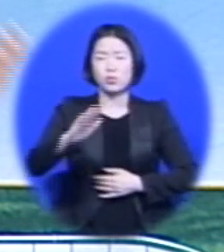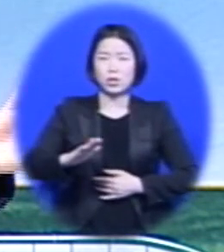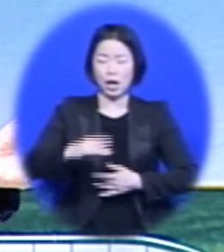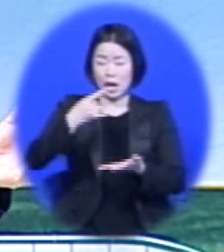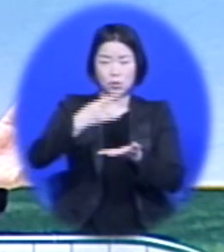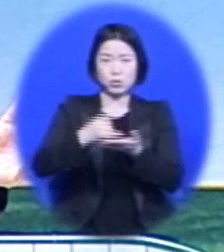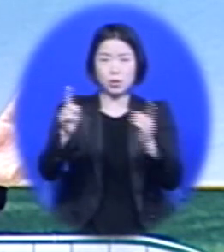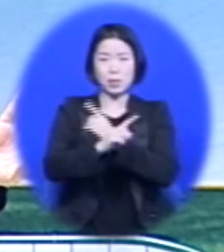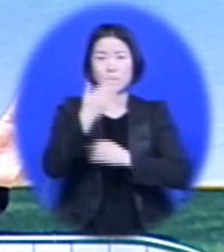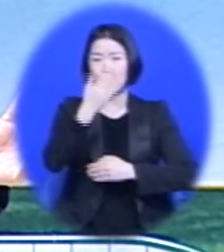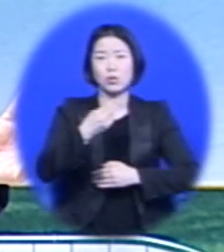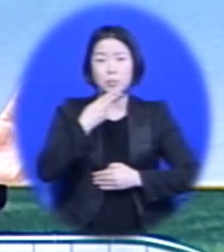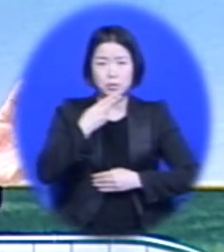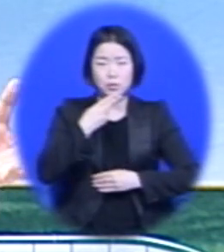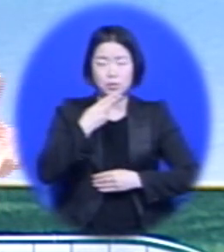수가 없었습니다.